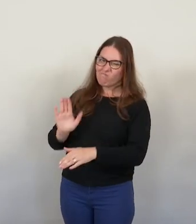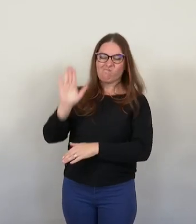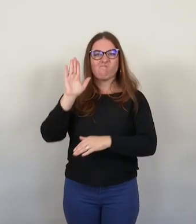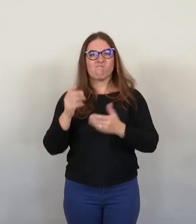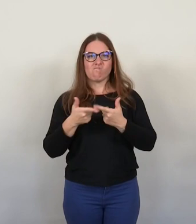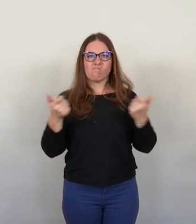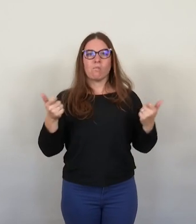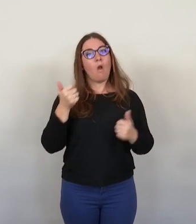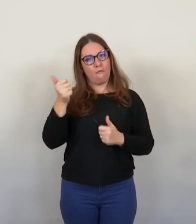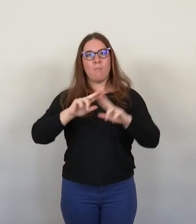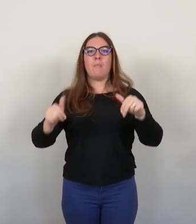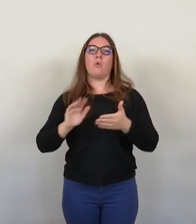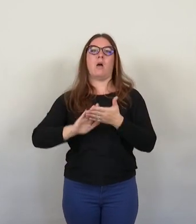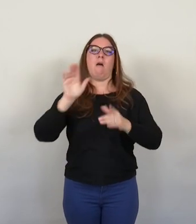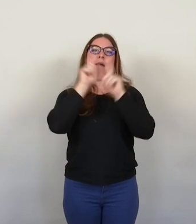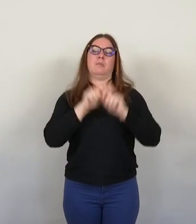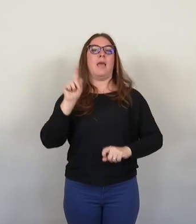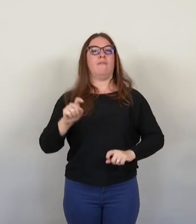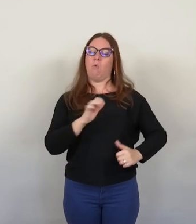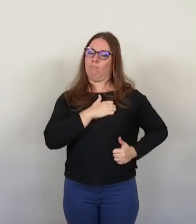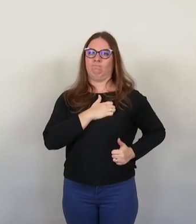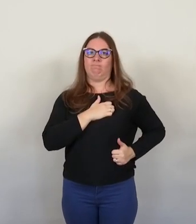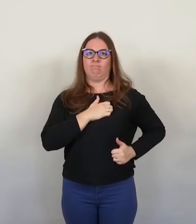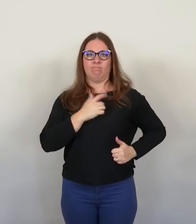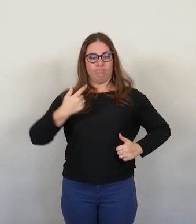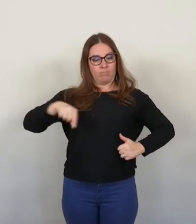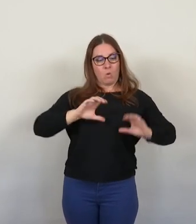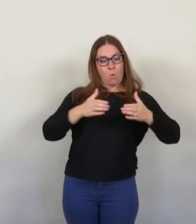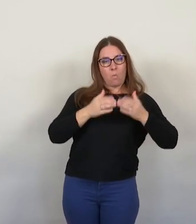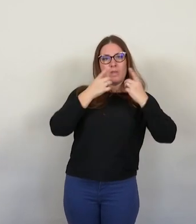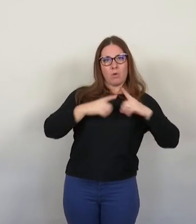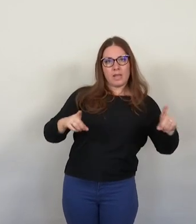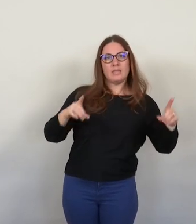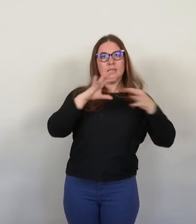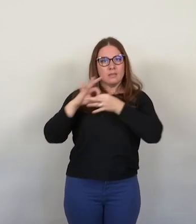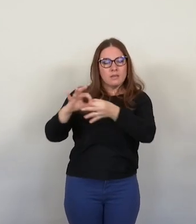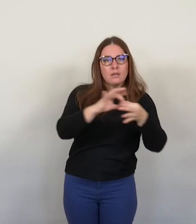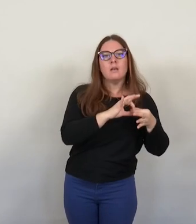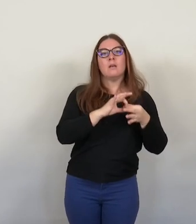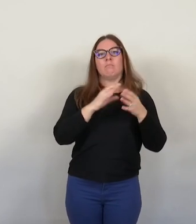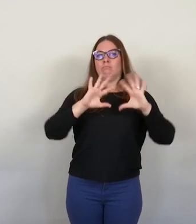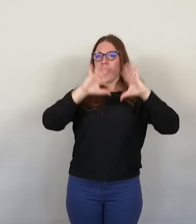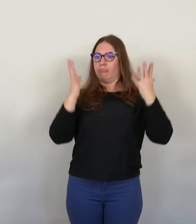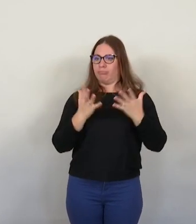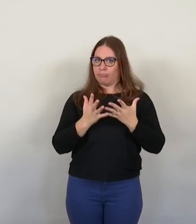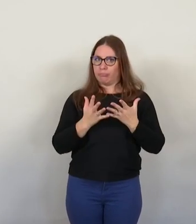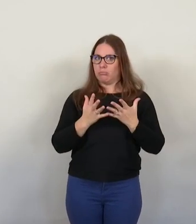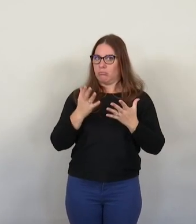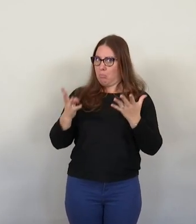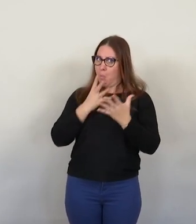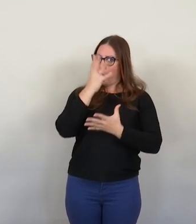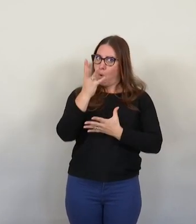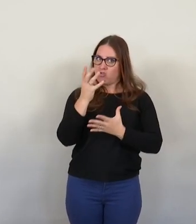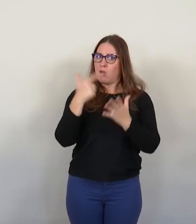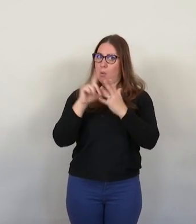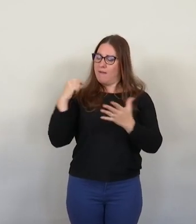respecter votre part du contrat Monsieur le Maire nous le groupe Démocratie écologie solidarité sommes en cohérence avec le projet que nous avons porté